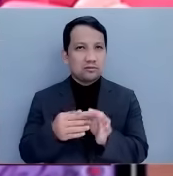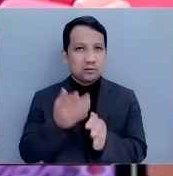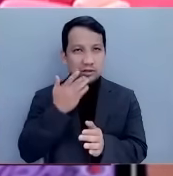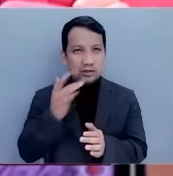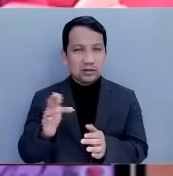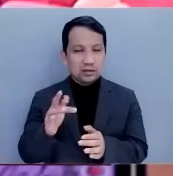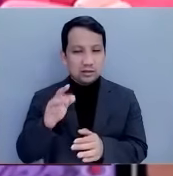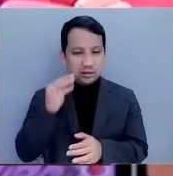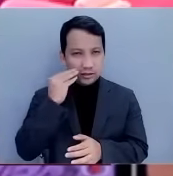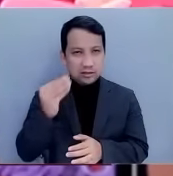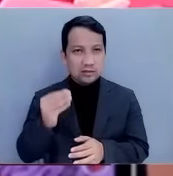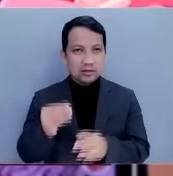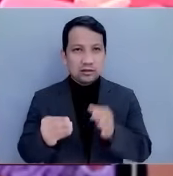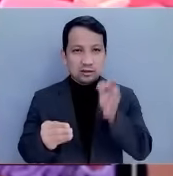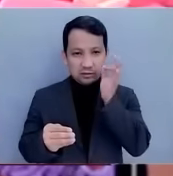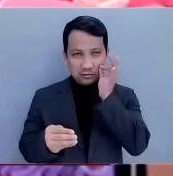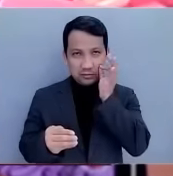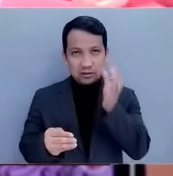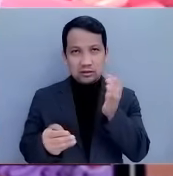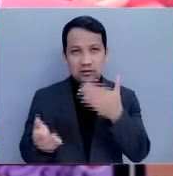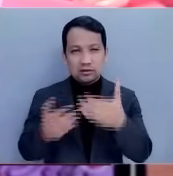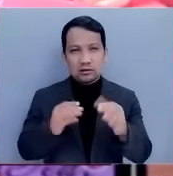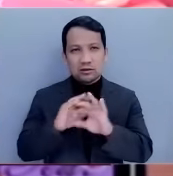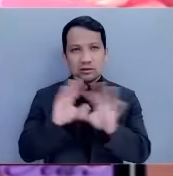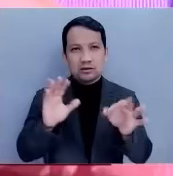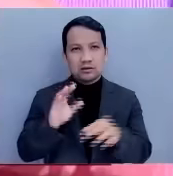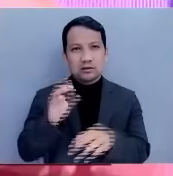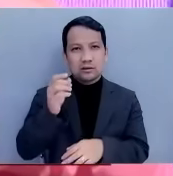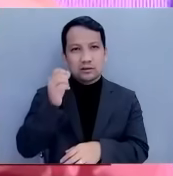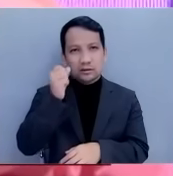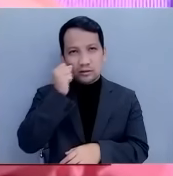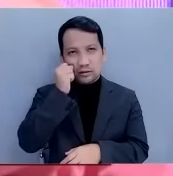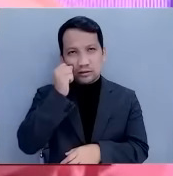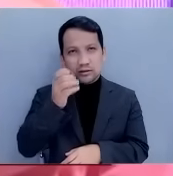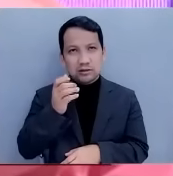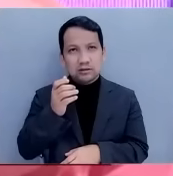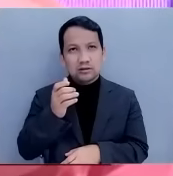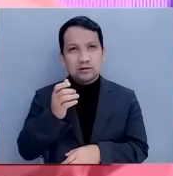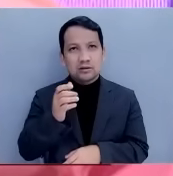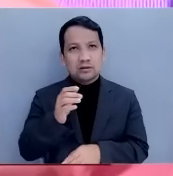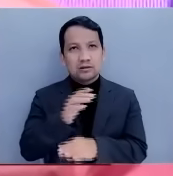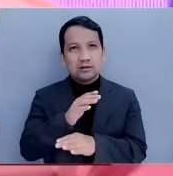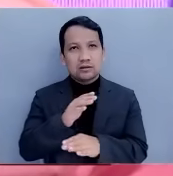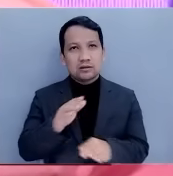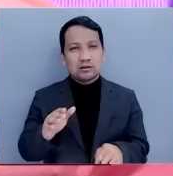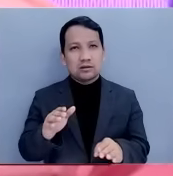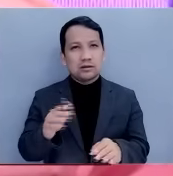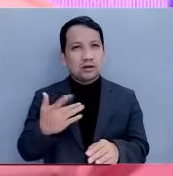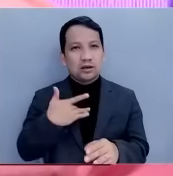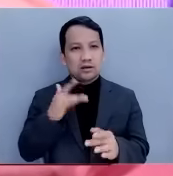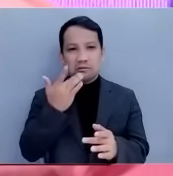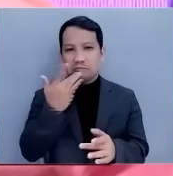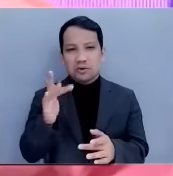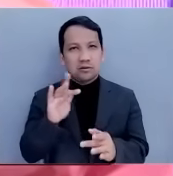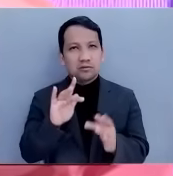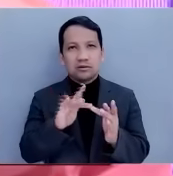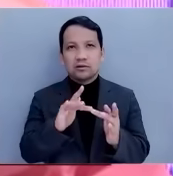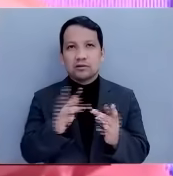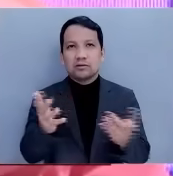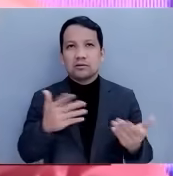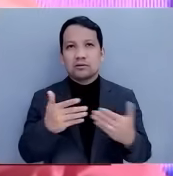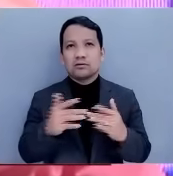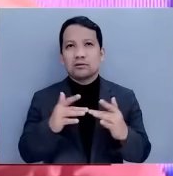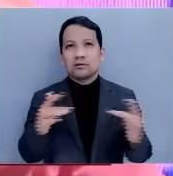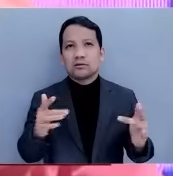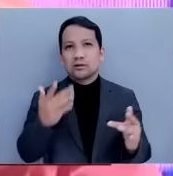ng megastar si Frankie. Pero paglilinaw ni Sharon, I don't play favorites. Some people seem to